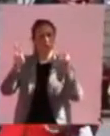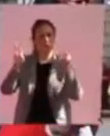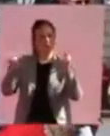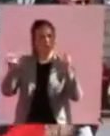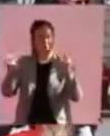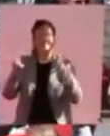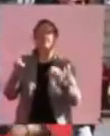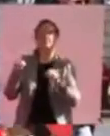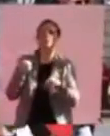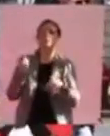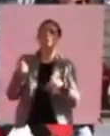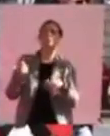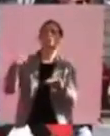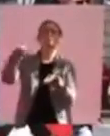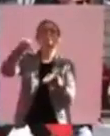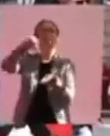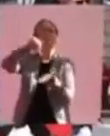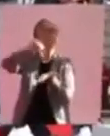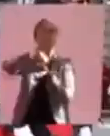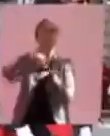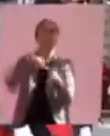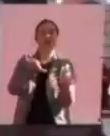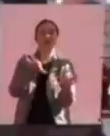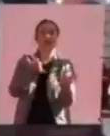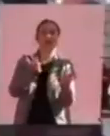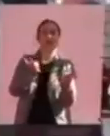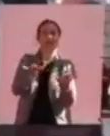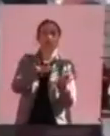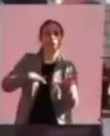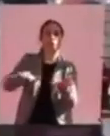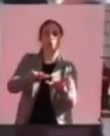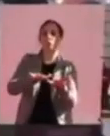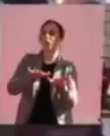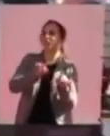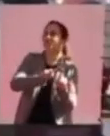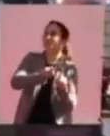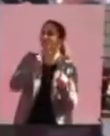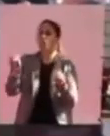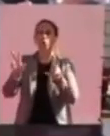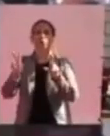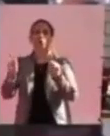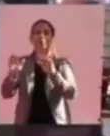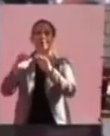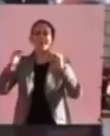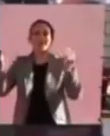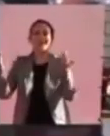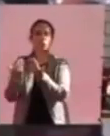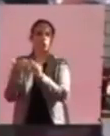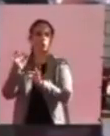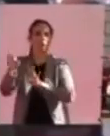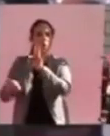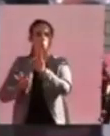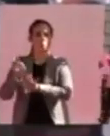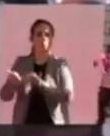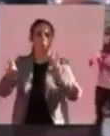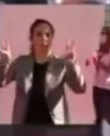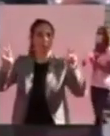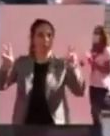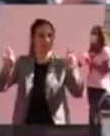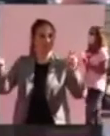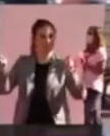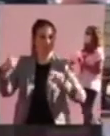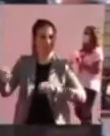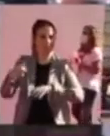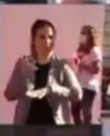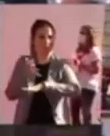una nuova dimensione della cura ovviamente come sempre misure anti covic